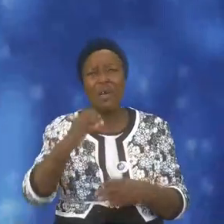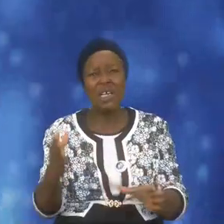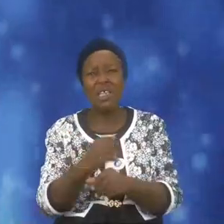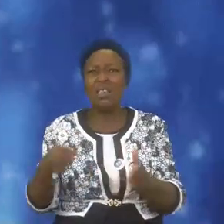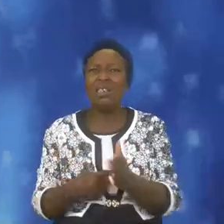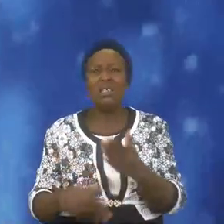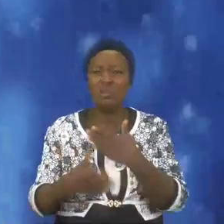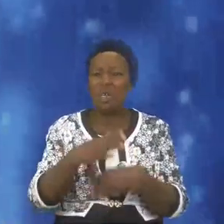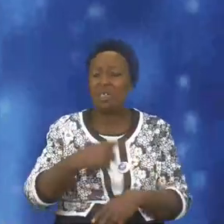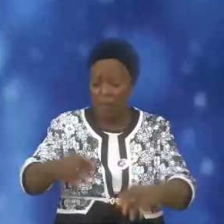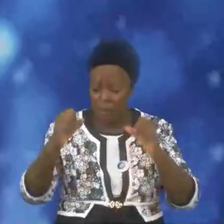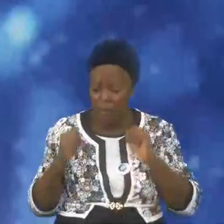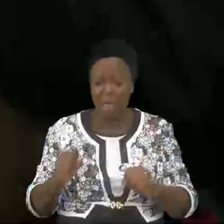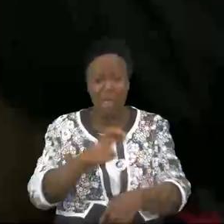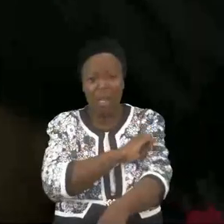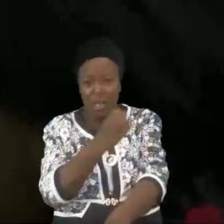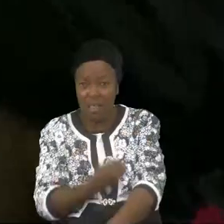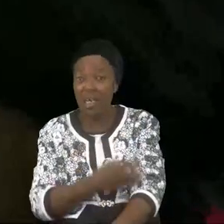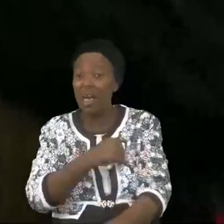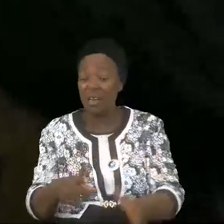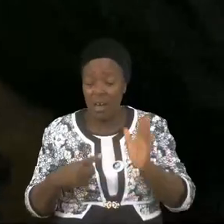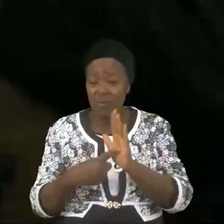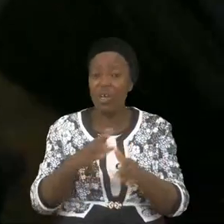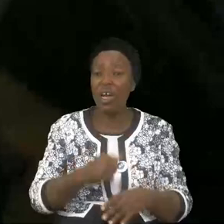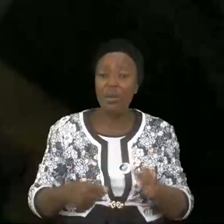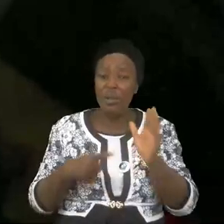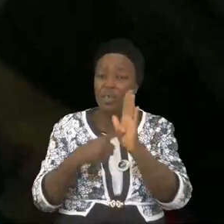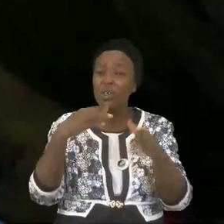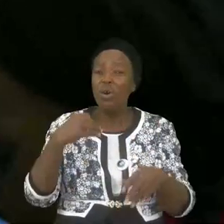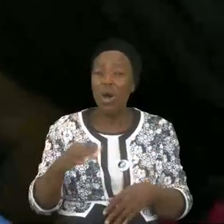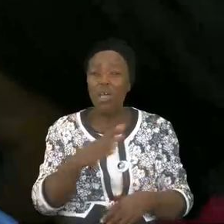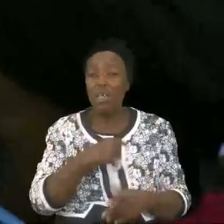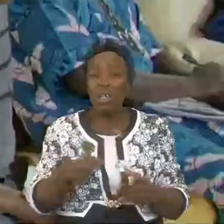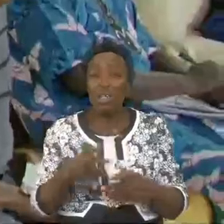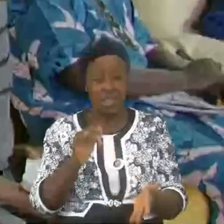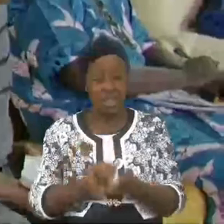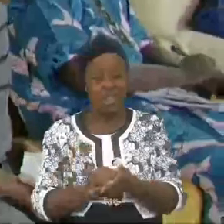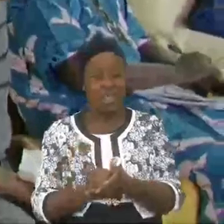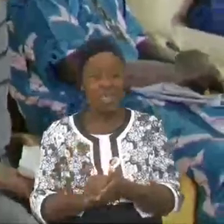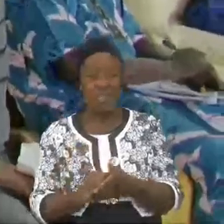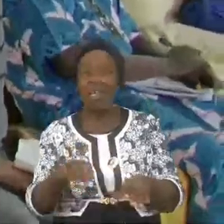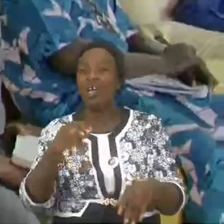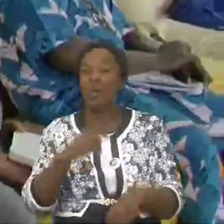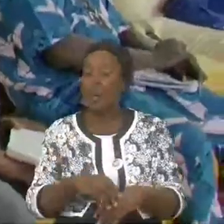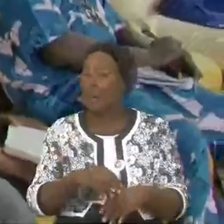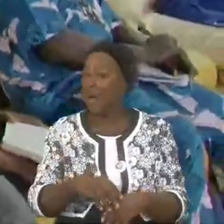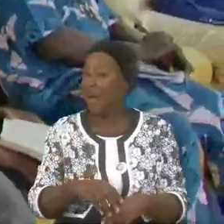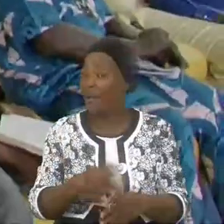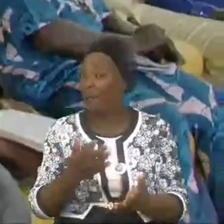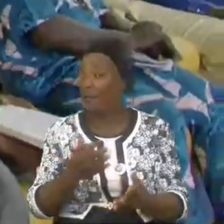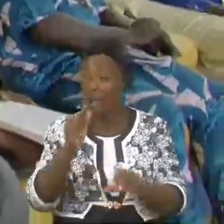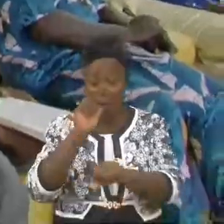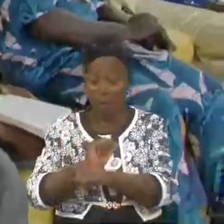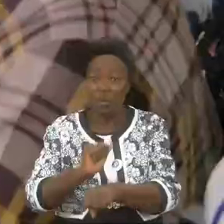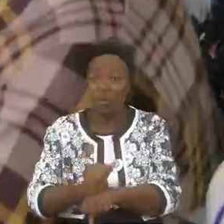L'énergie, oh, la vision, la révélation, la manifestation, la performance. Oh, je ne vais jamais retrouver cela ce